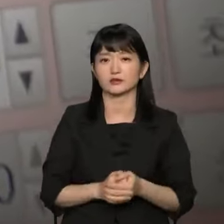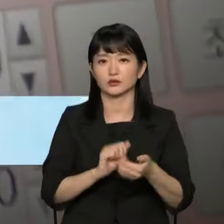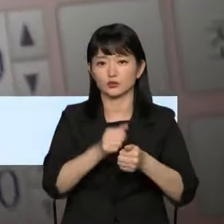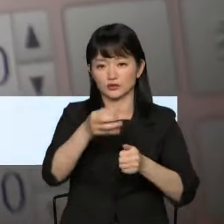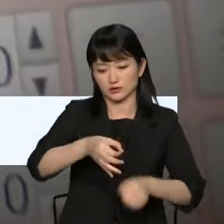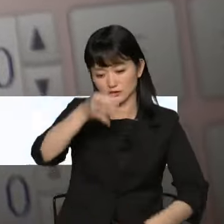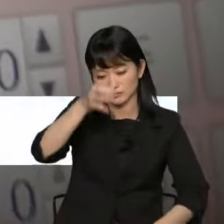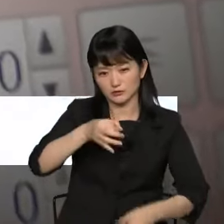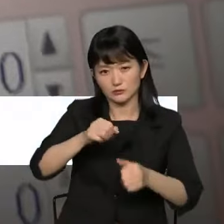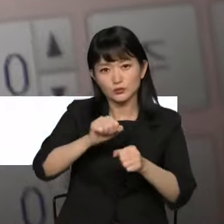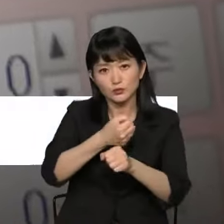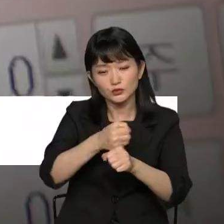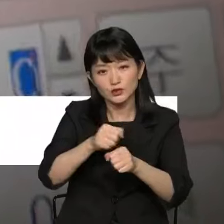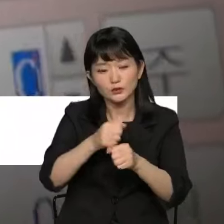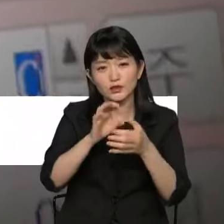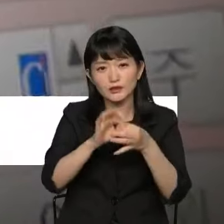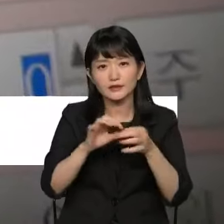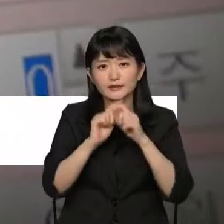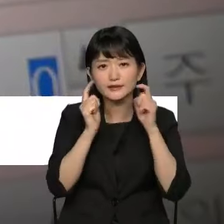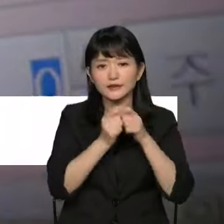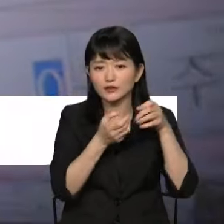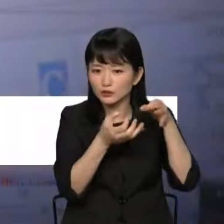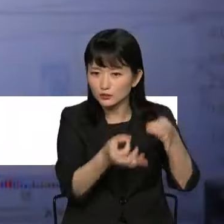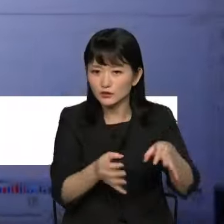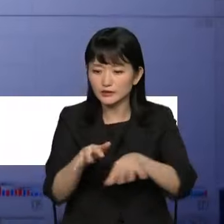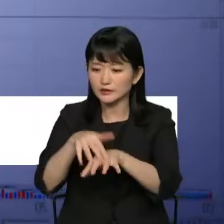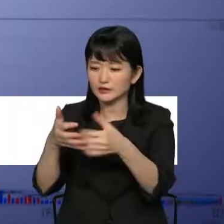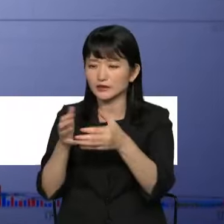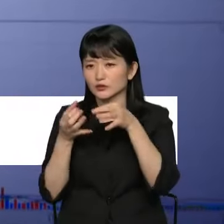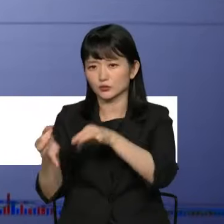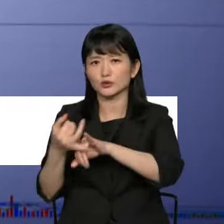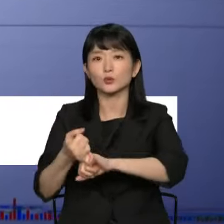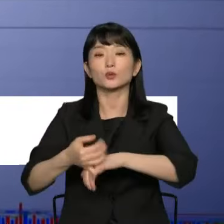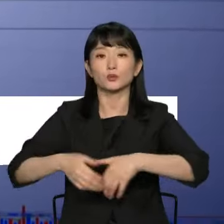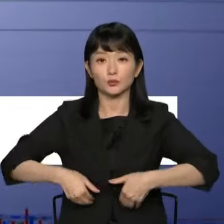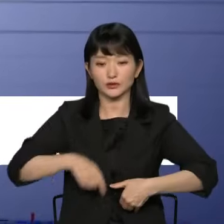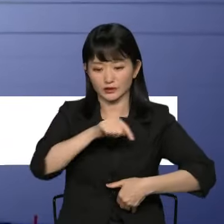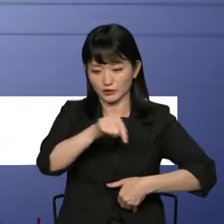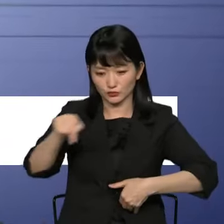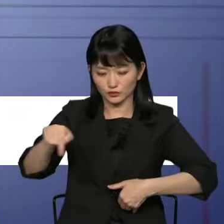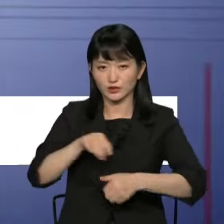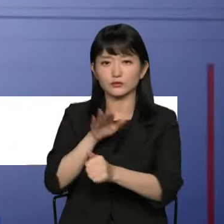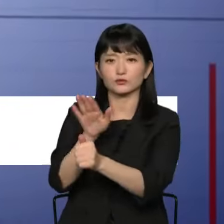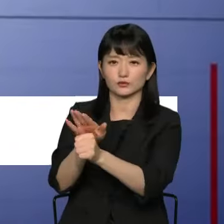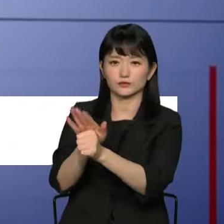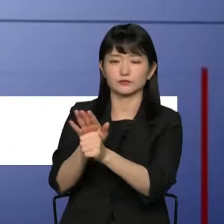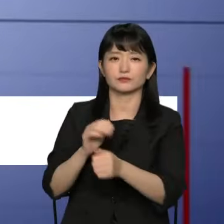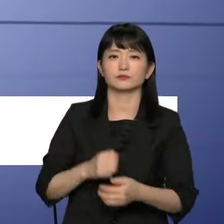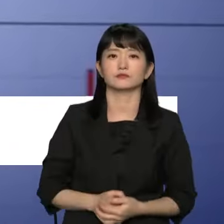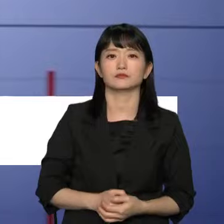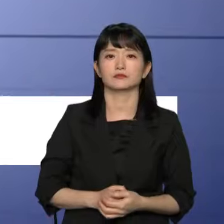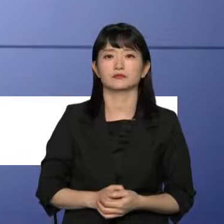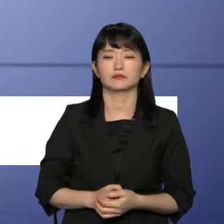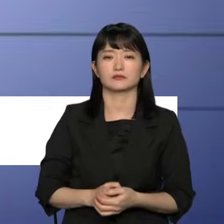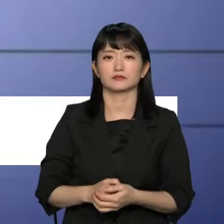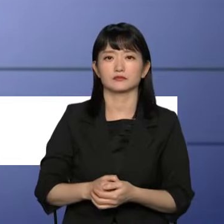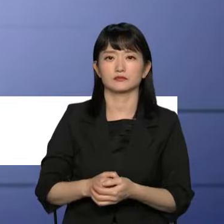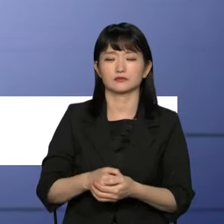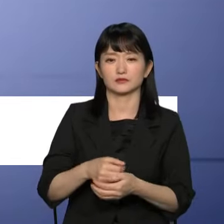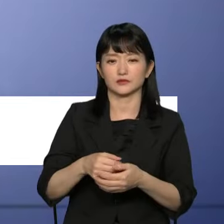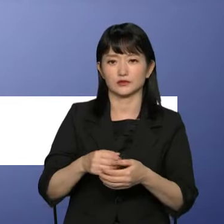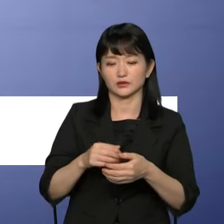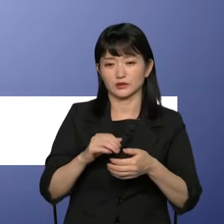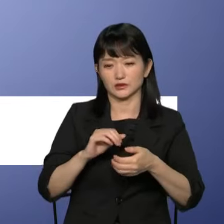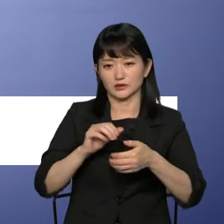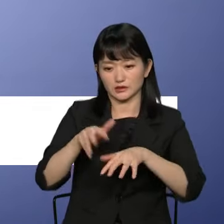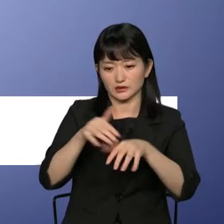위해선 개인 투자자뿐만 아니라 기관 투자가 필수적인데 김 씨는 이 부분을 도왔습니다. 주포의 기관 투자 유치 과정을